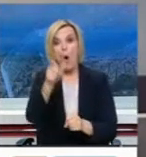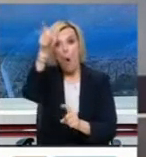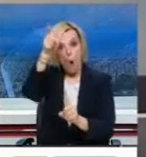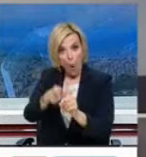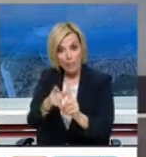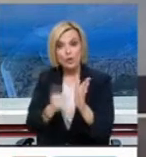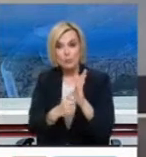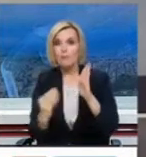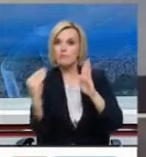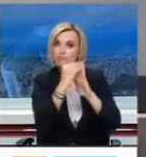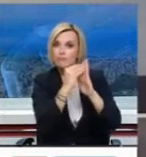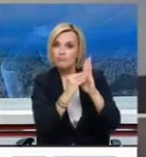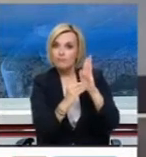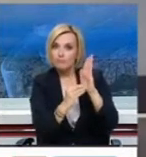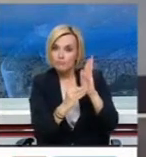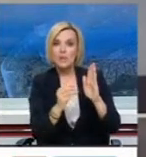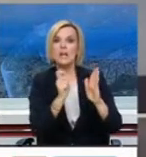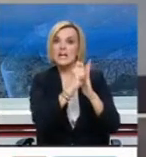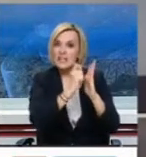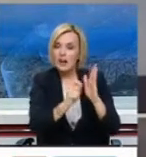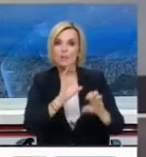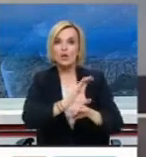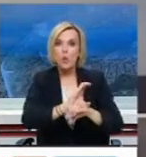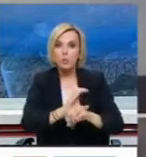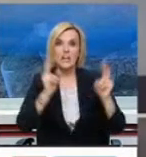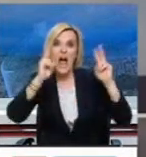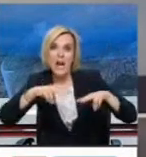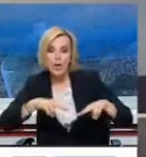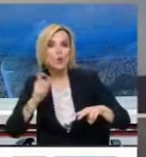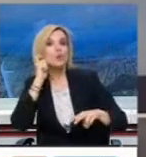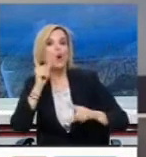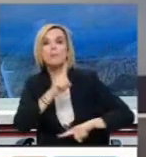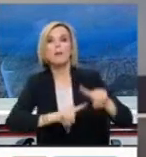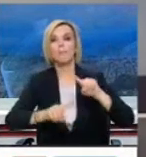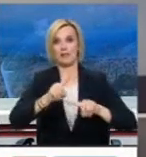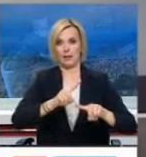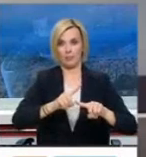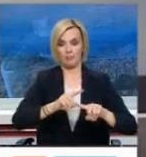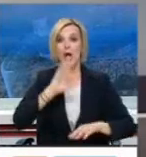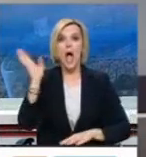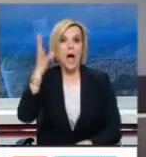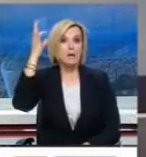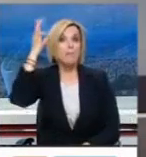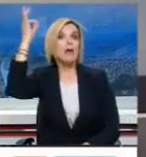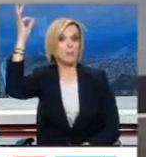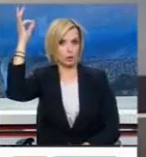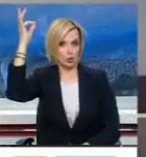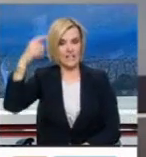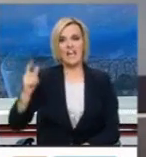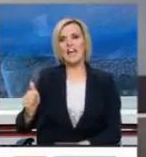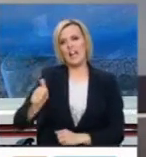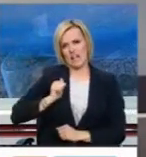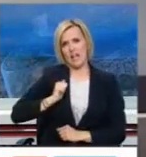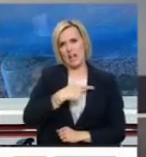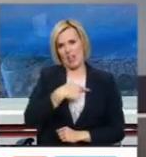να το γνωστοποιήσει ταυτόχρονα και στους εργαζόμενους του. Ένατον, στην περίπτωση που ο εργοδότης δεν δηλώσει τους εργαζόμενους